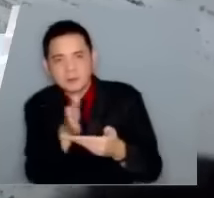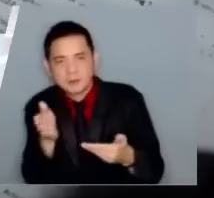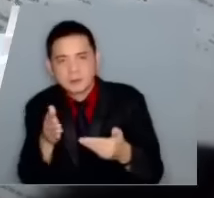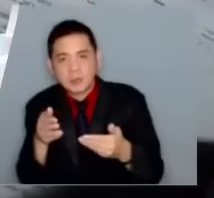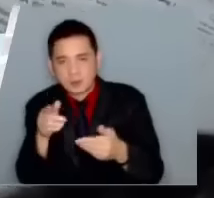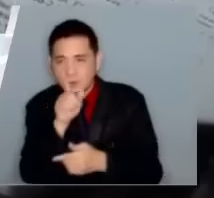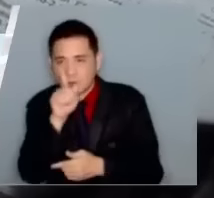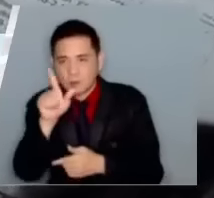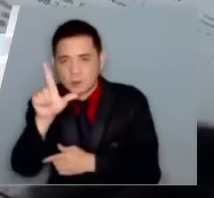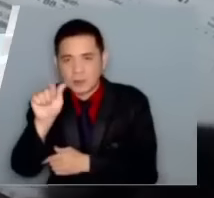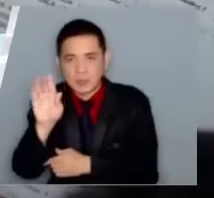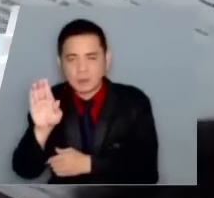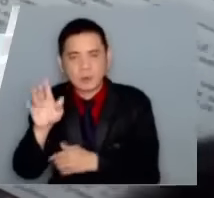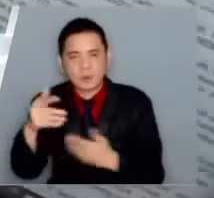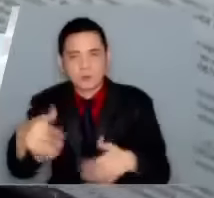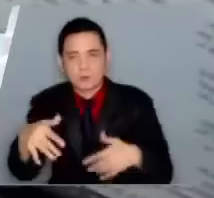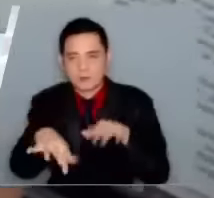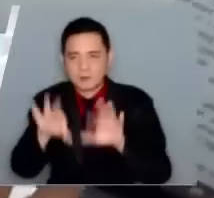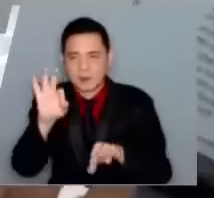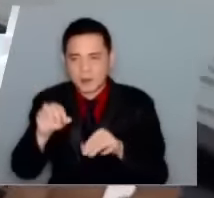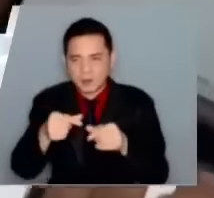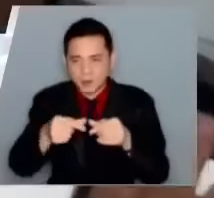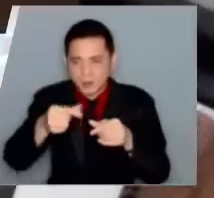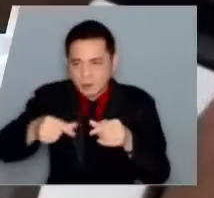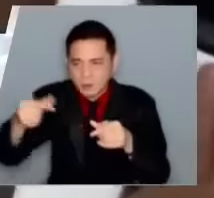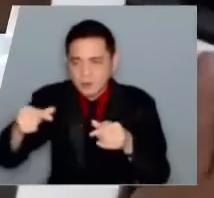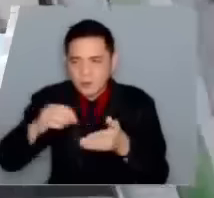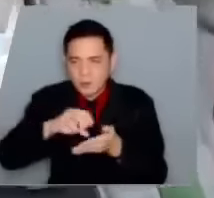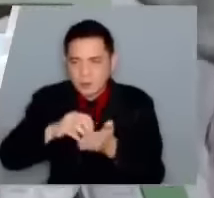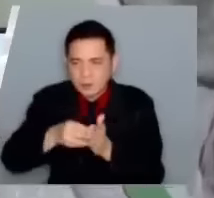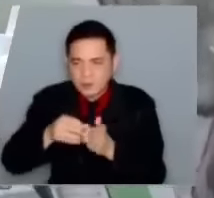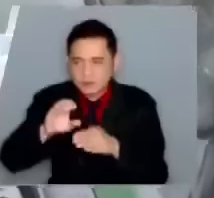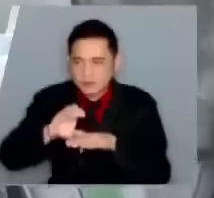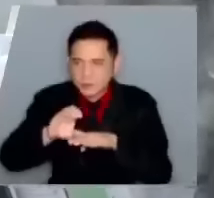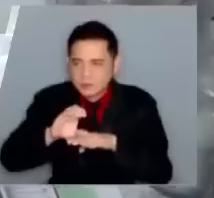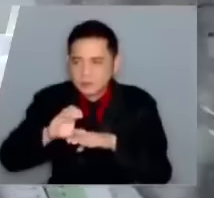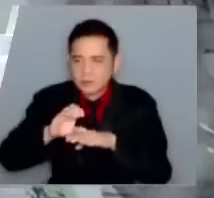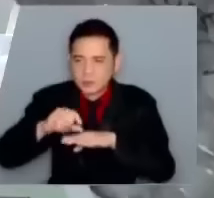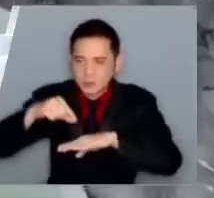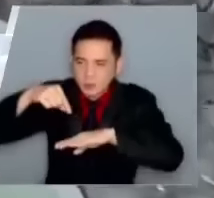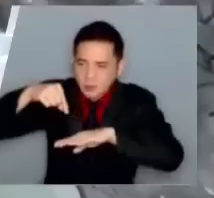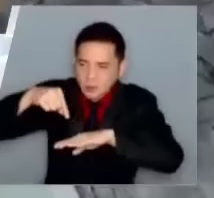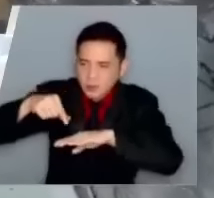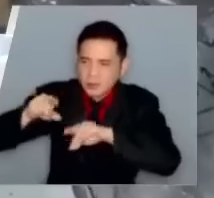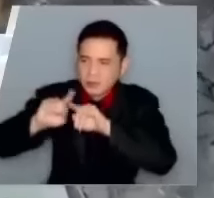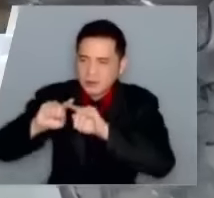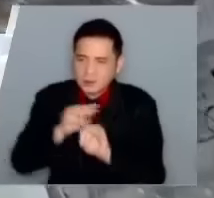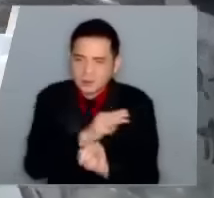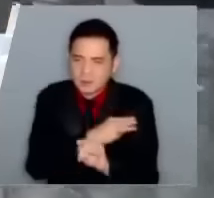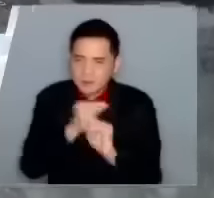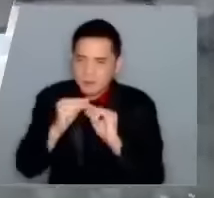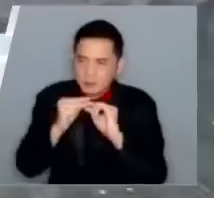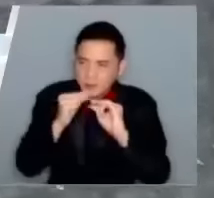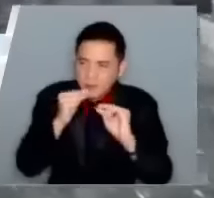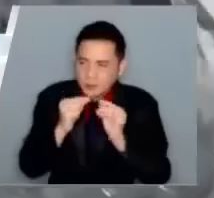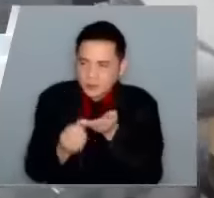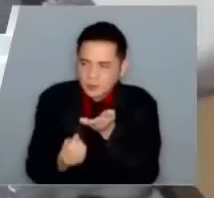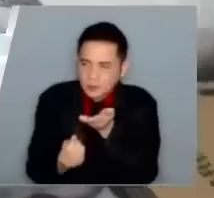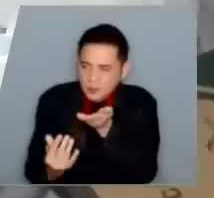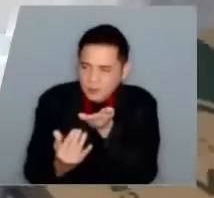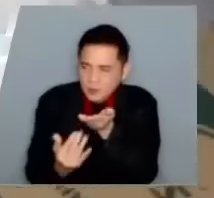mga gamot, kapsula, wine, cookies, chocolate, chili garlic oil at mga gamit sa pagluluto at pagliquify sa